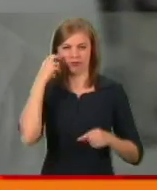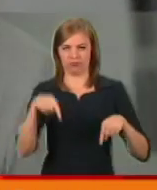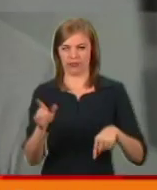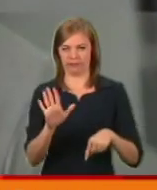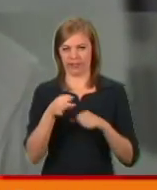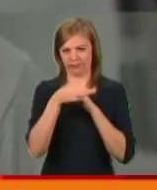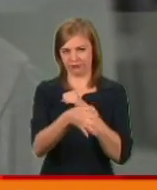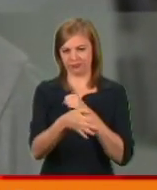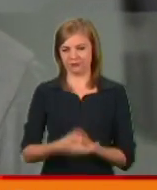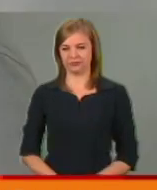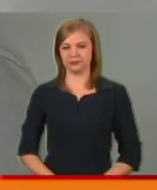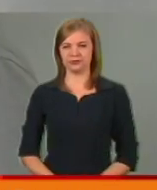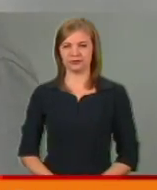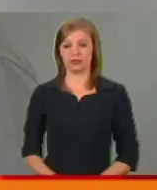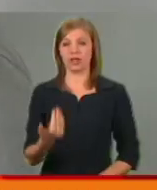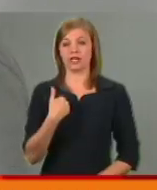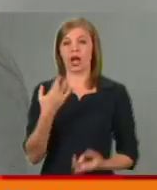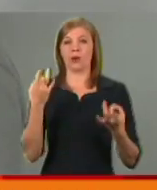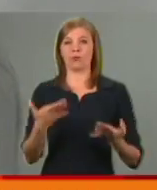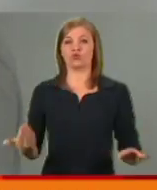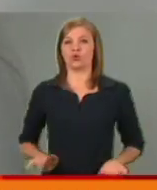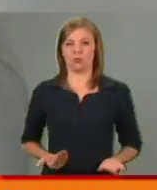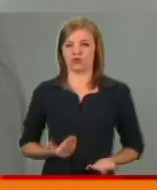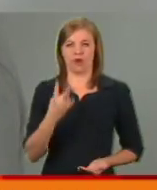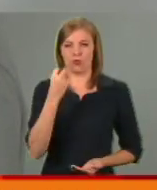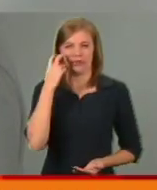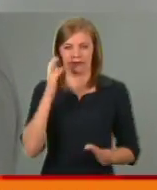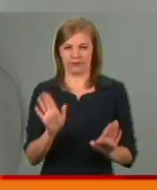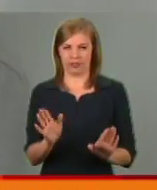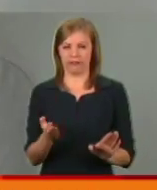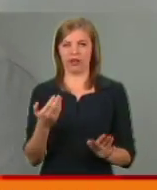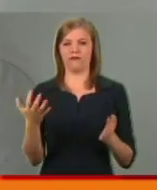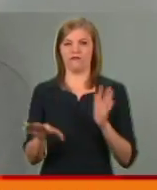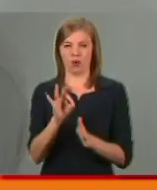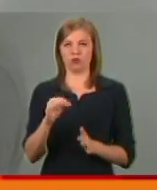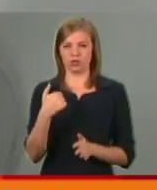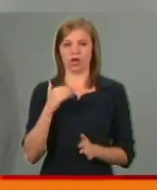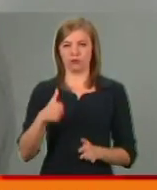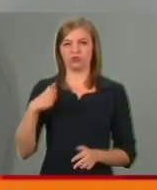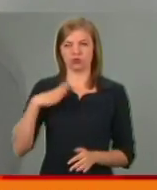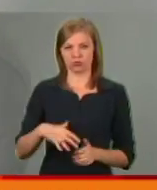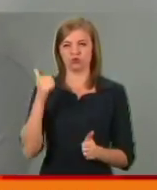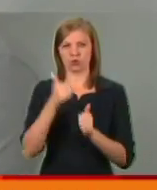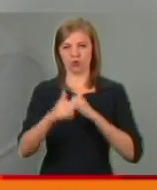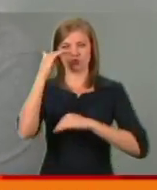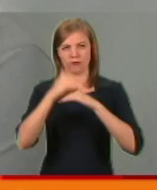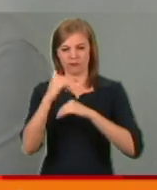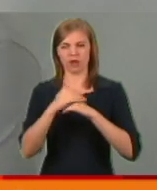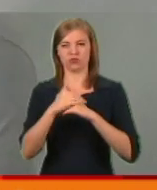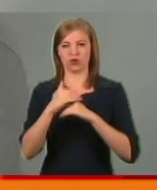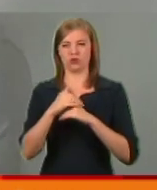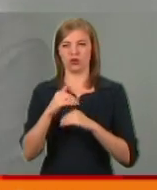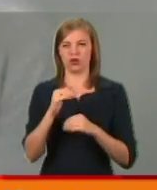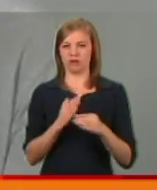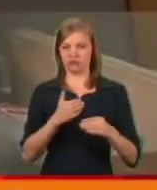Києві. Я просто проживаю не в Києві. Тобто виходить, що я буду змушений кожного вечора просто дозвіл